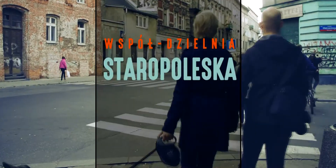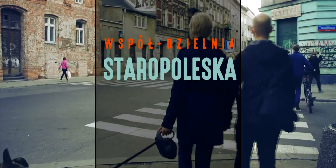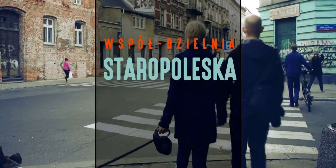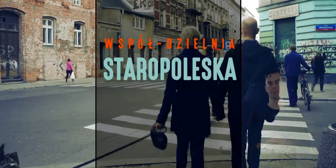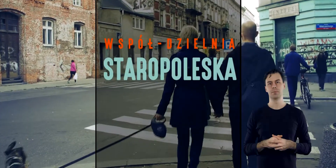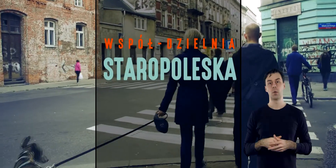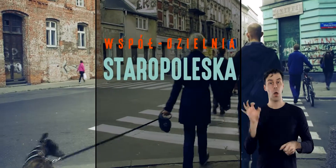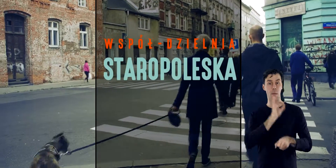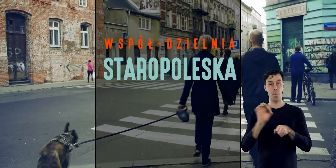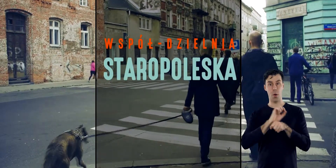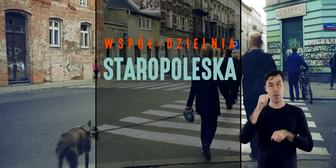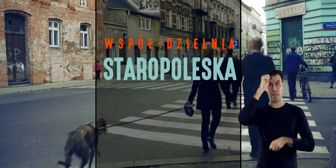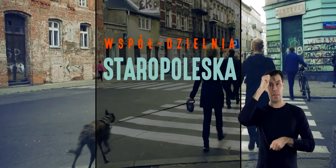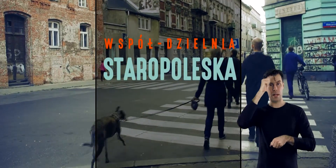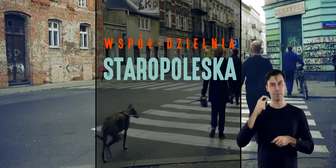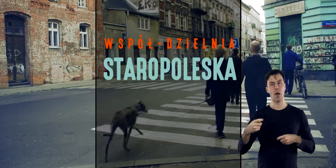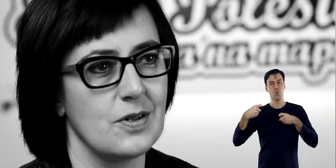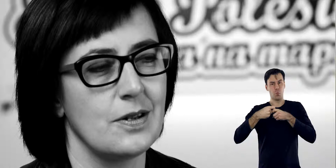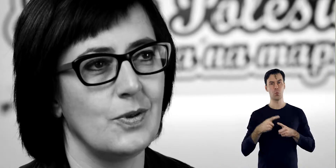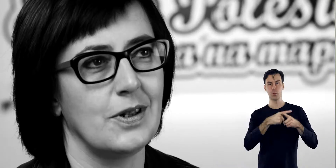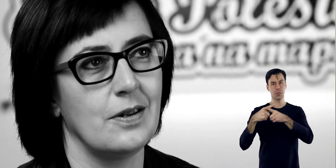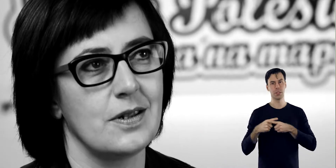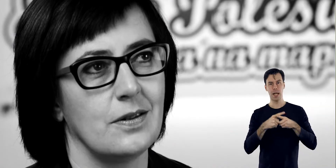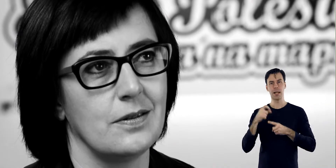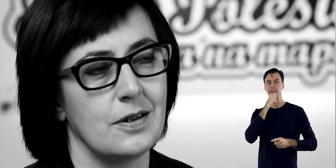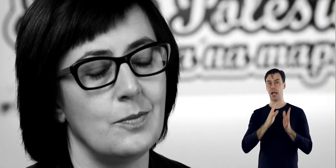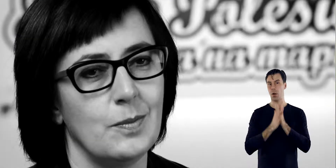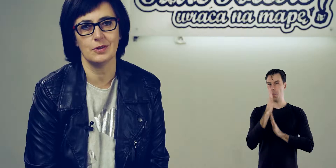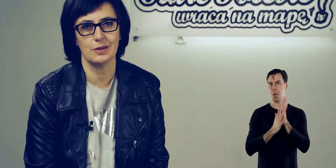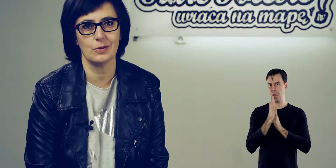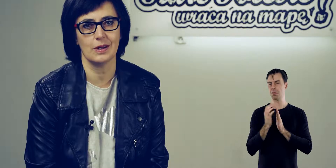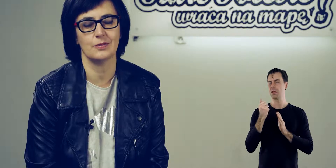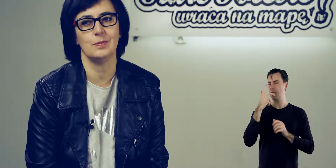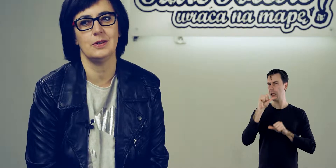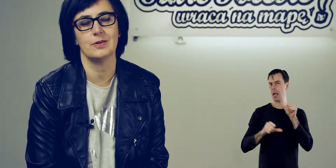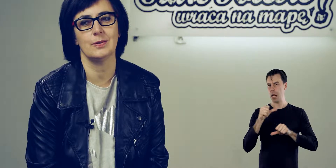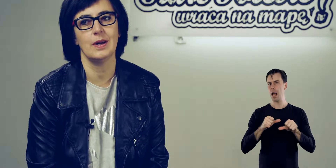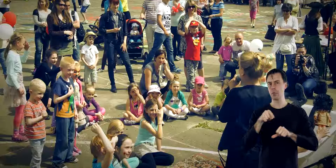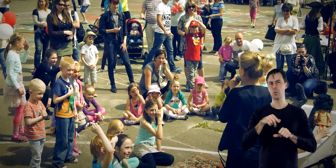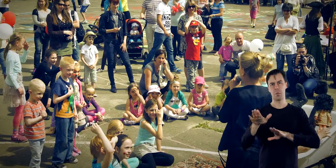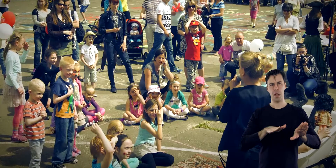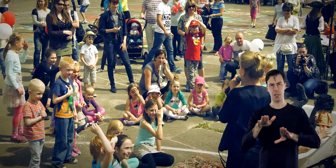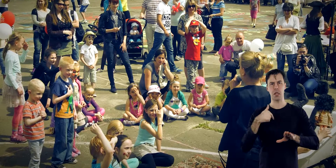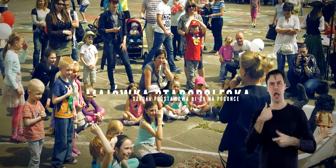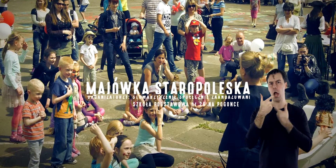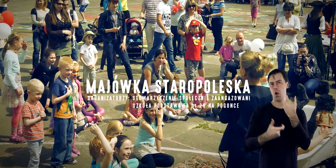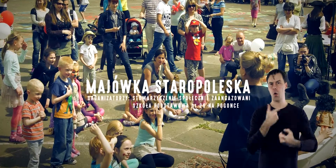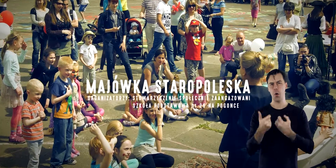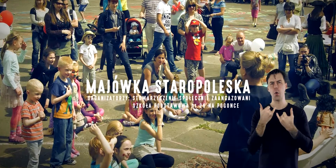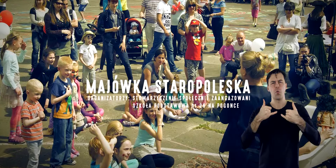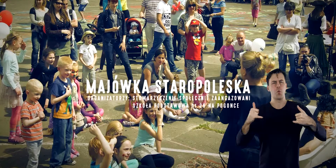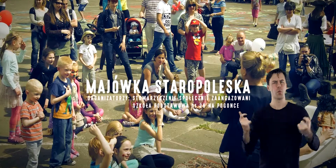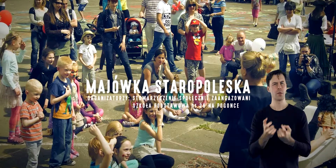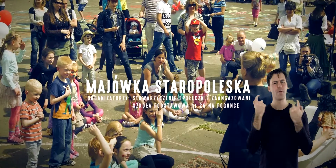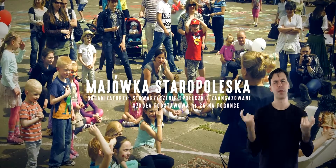Sam projekt nosi tytuł Spółdzielnia Staropoleska w nawiązaniu do tego, co robimy od kilku lat w tym miejscu i też łączący